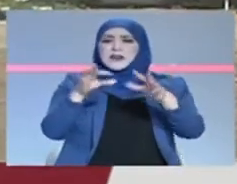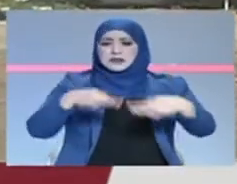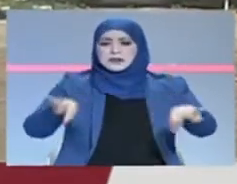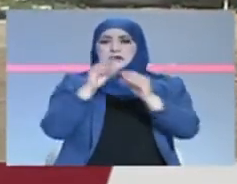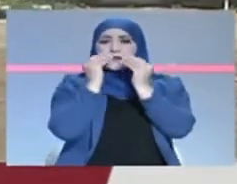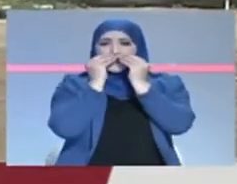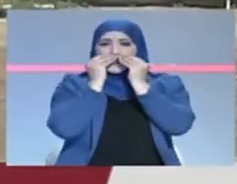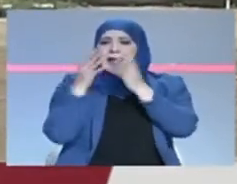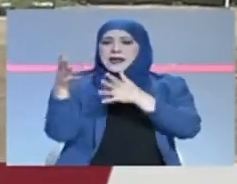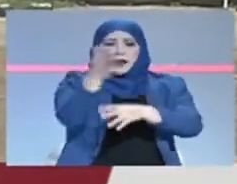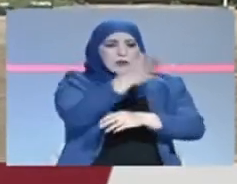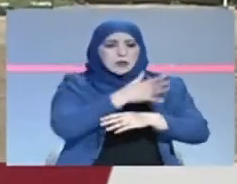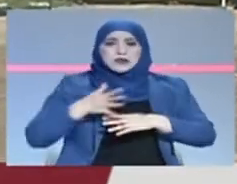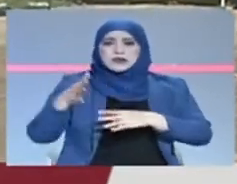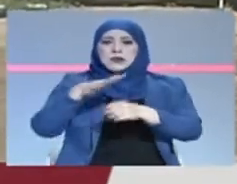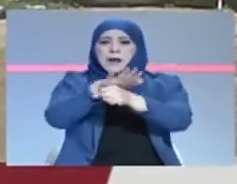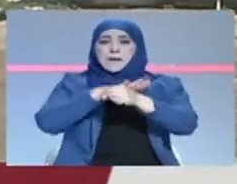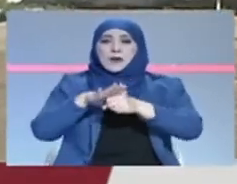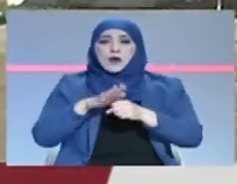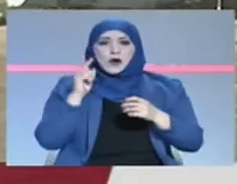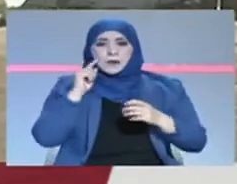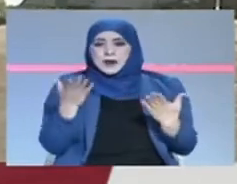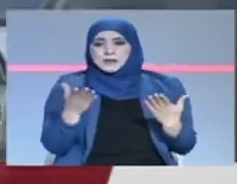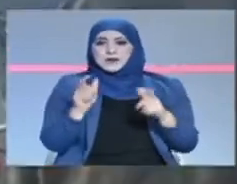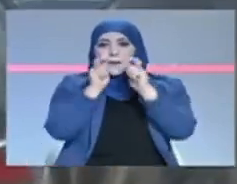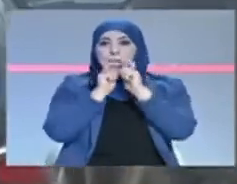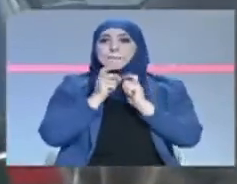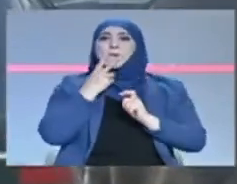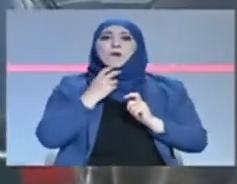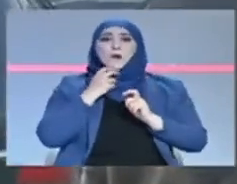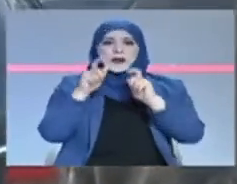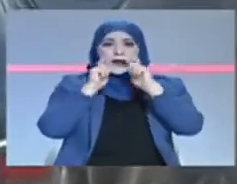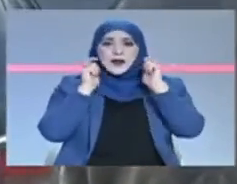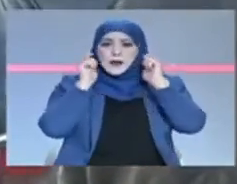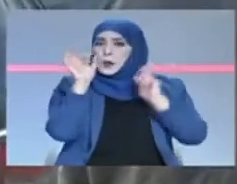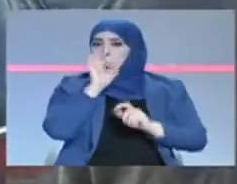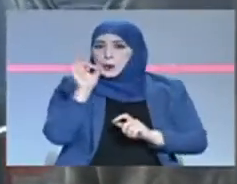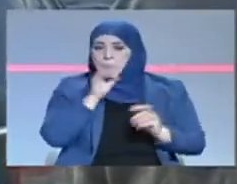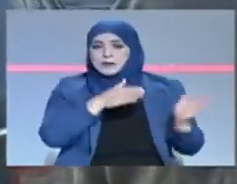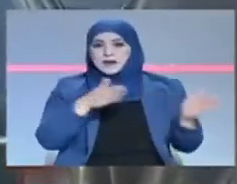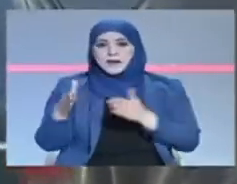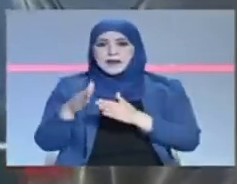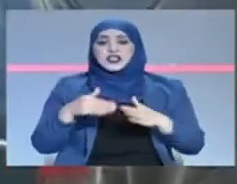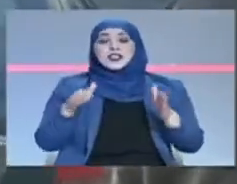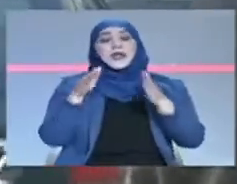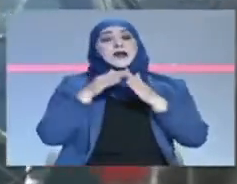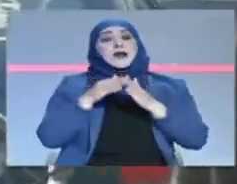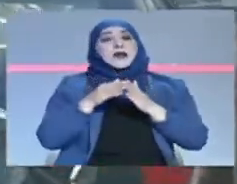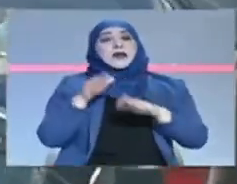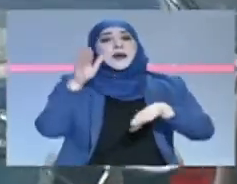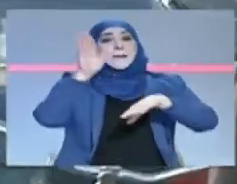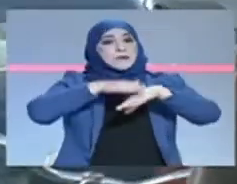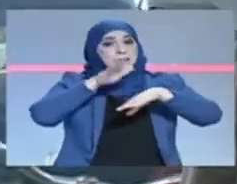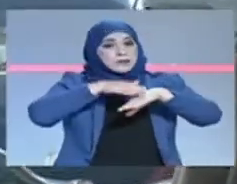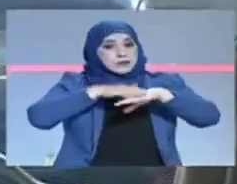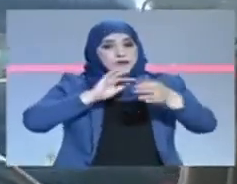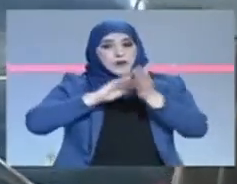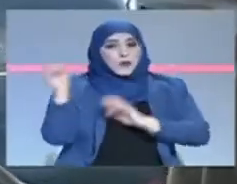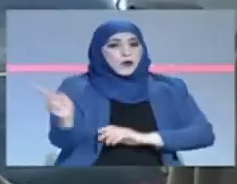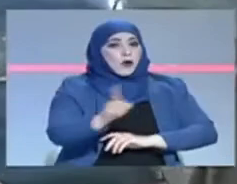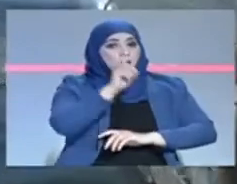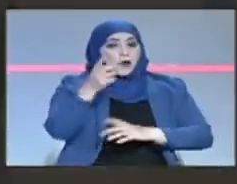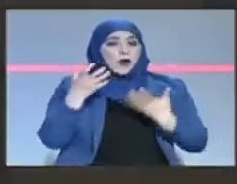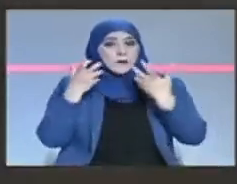معبين، ما هناش معناها المواطن ما يحميش في روحه. نداء استغاثة يطلقه الجميع لتعزيز